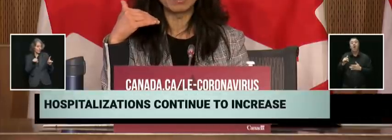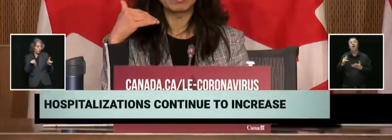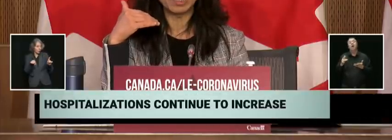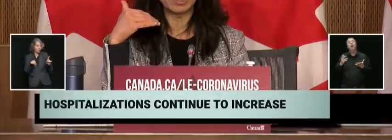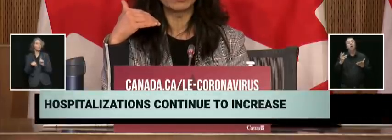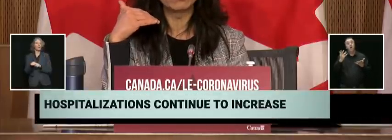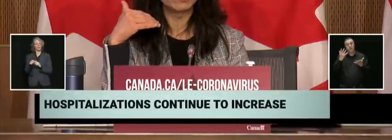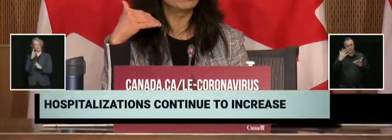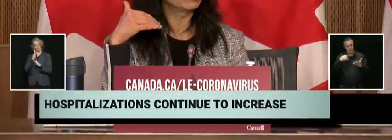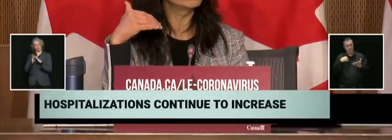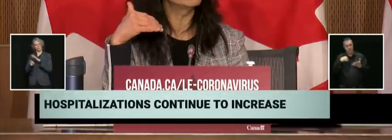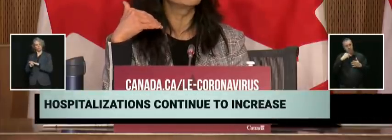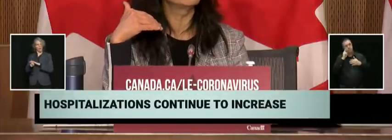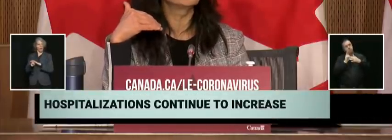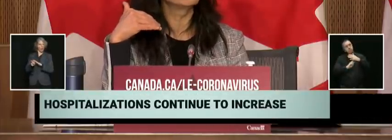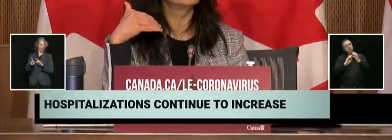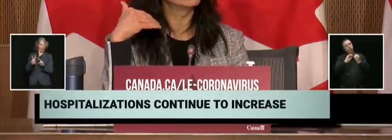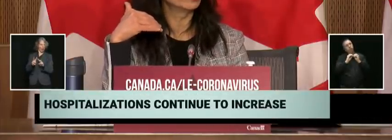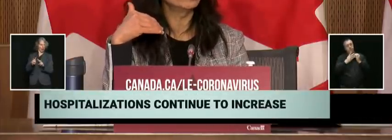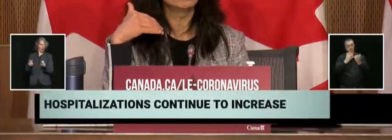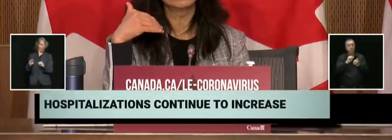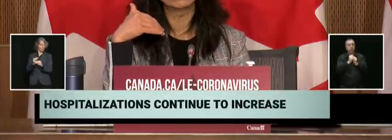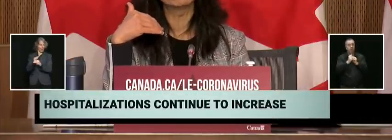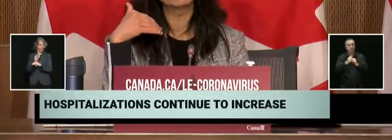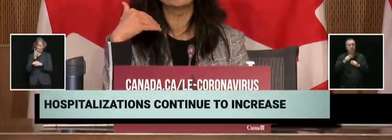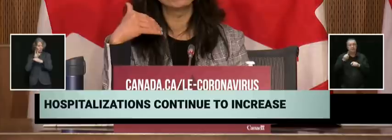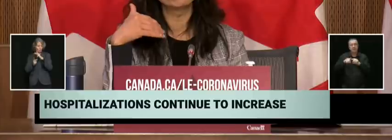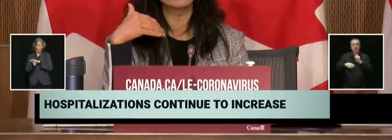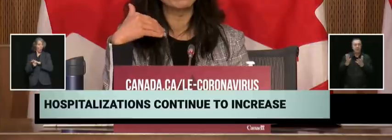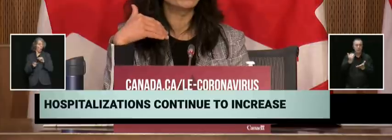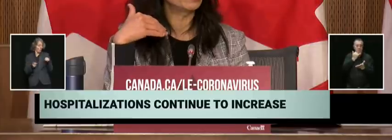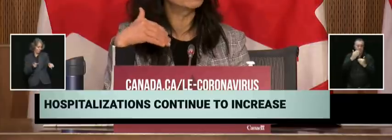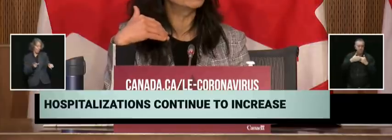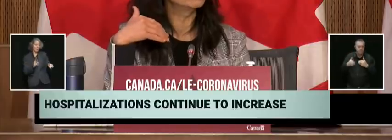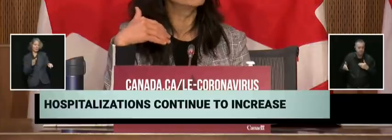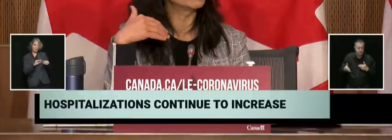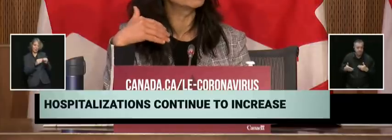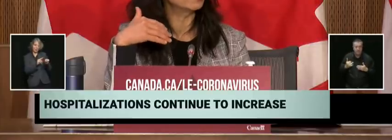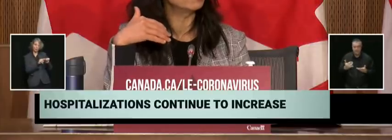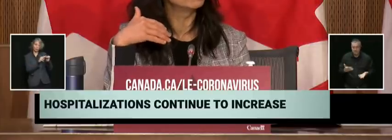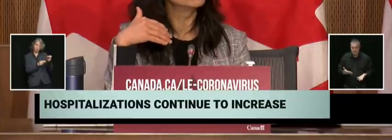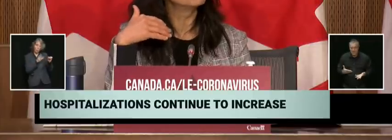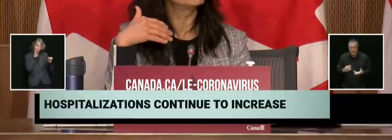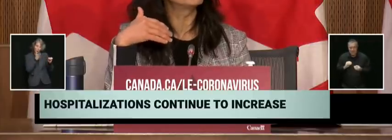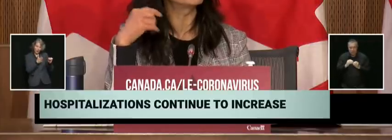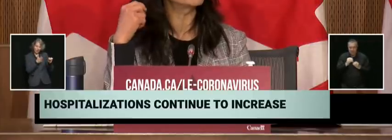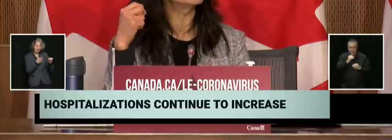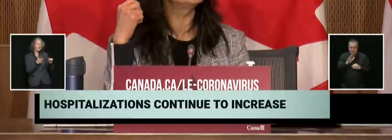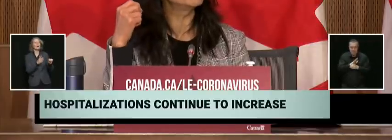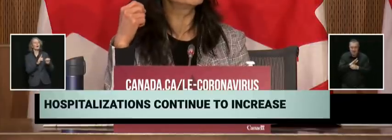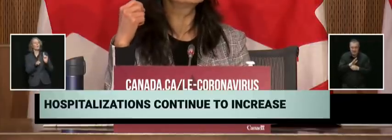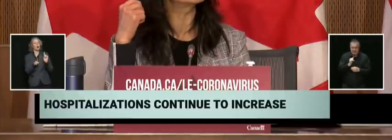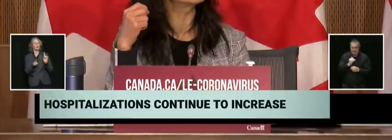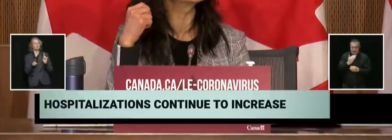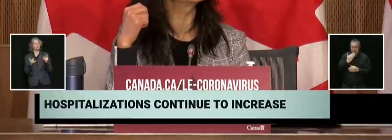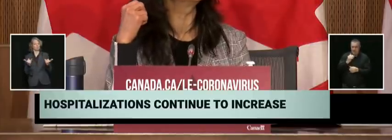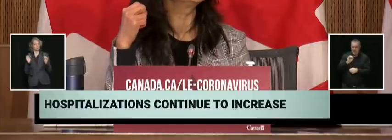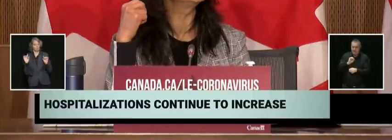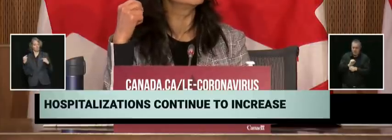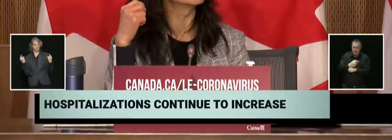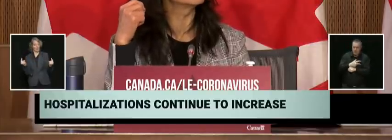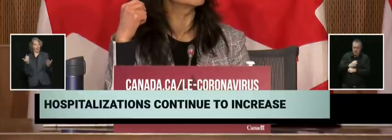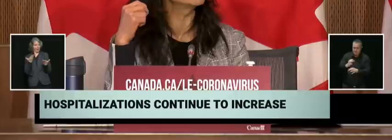a pas suffisamment de données concernant l'efficacité du vaccin pour réduire la